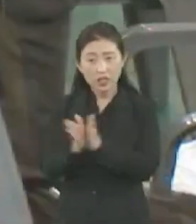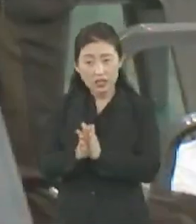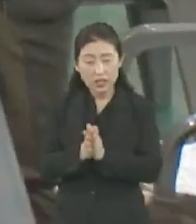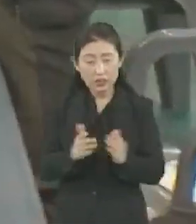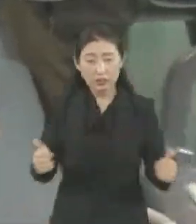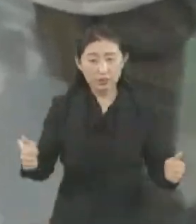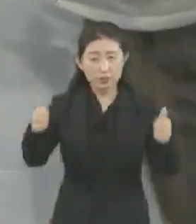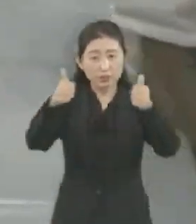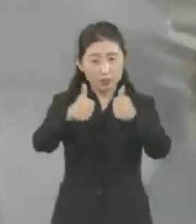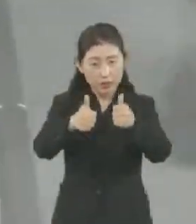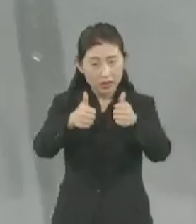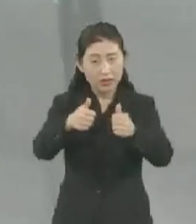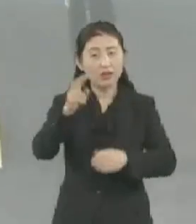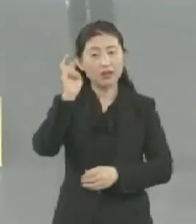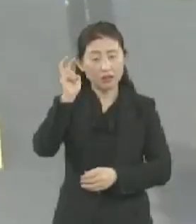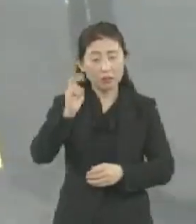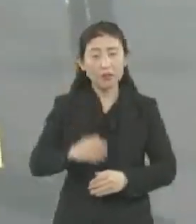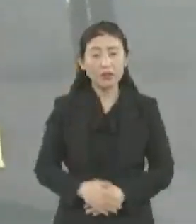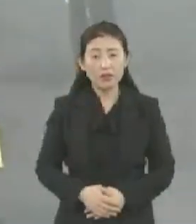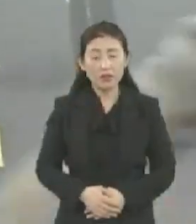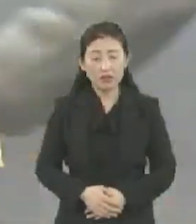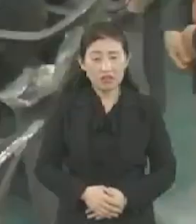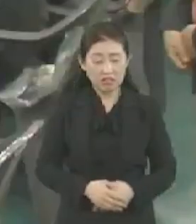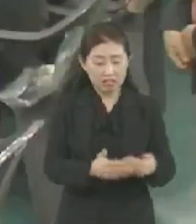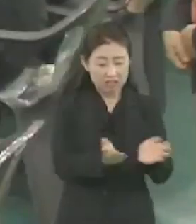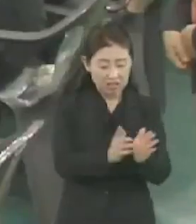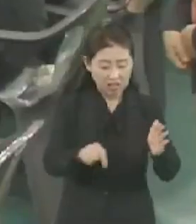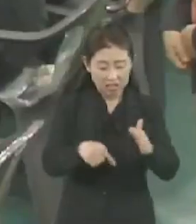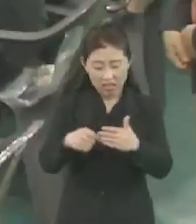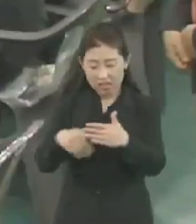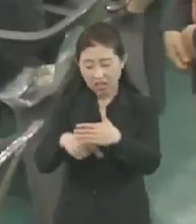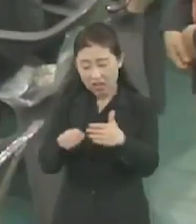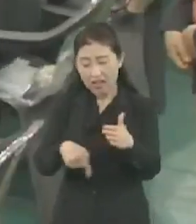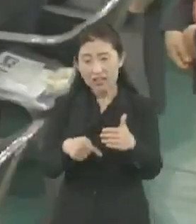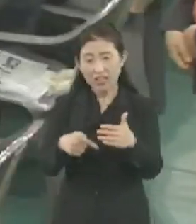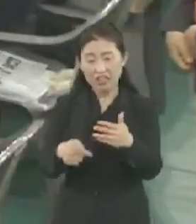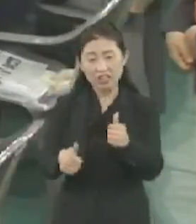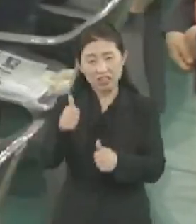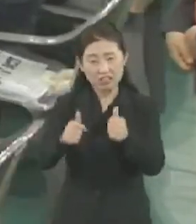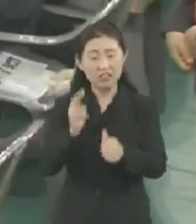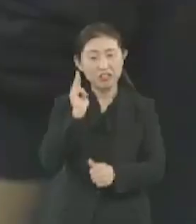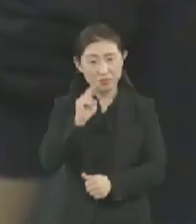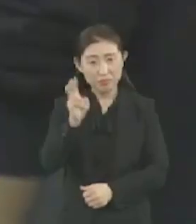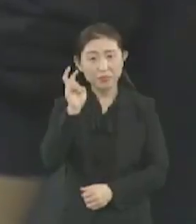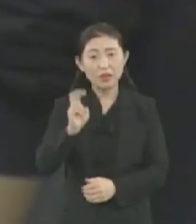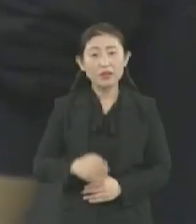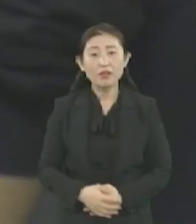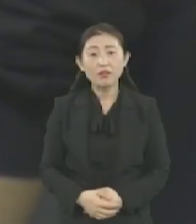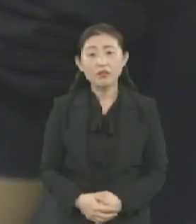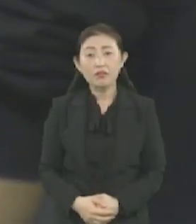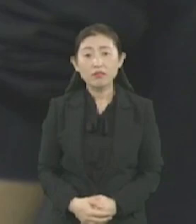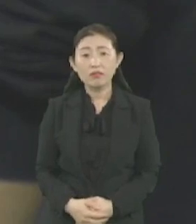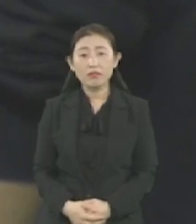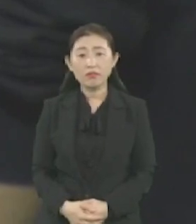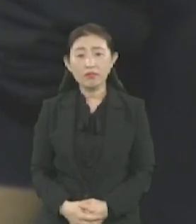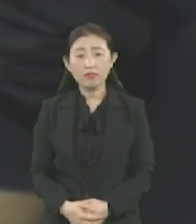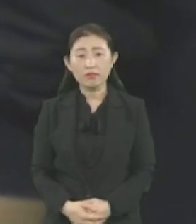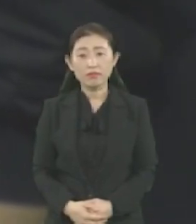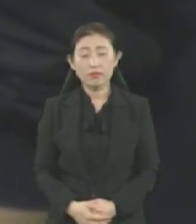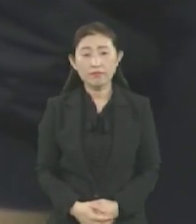후보의 일대일 구도가 예상되는 가운데 치열한 경쟁이 펼쳐질 것으로 전망됩니다 tjb 강진원